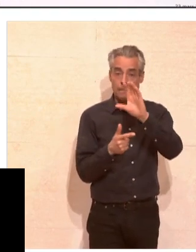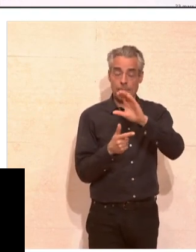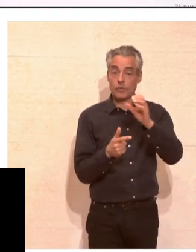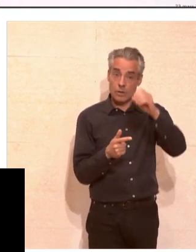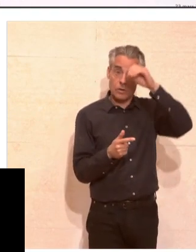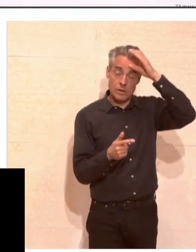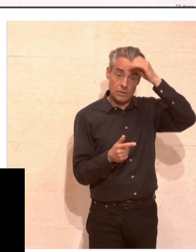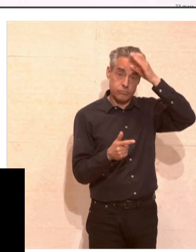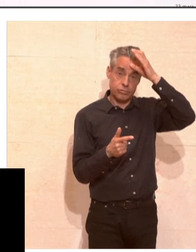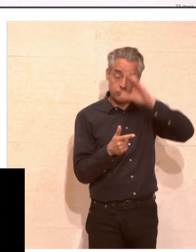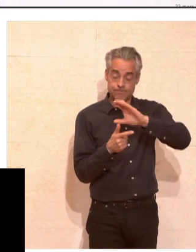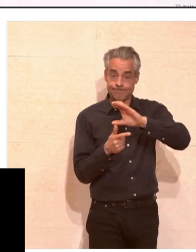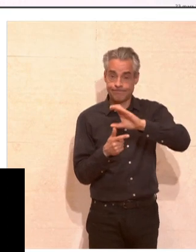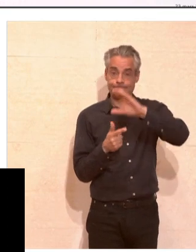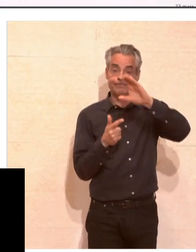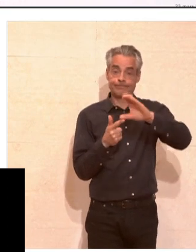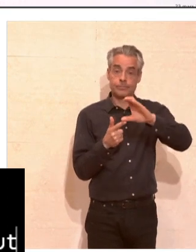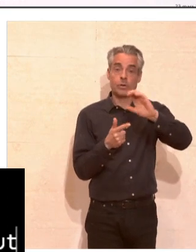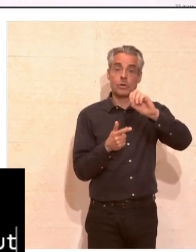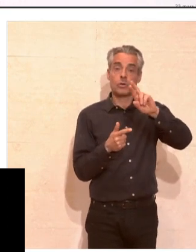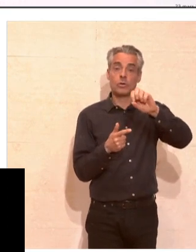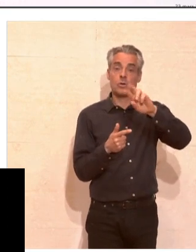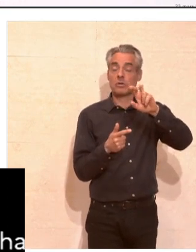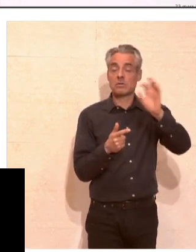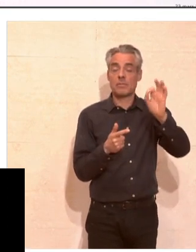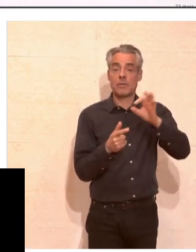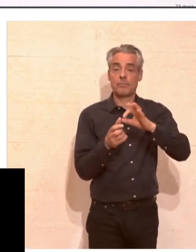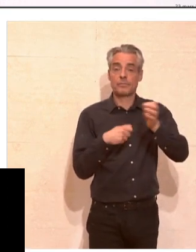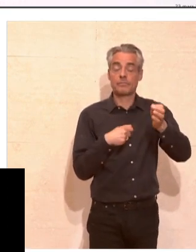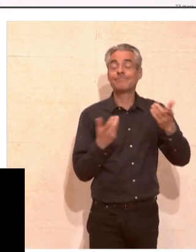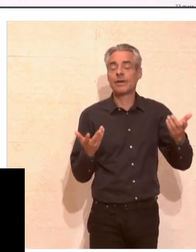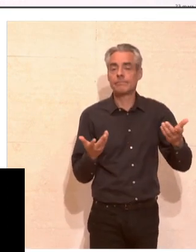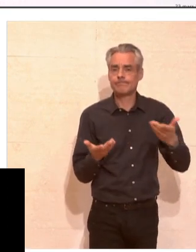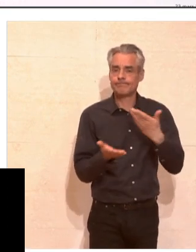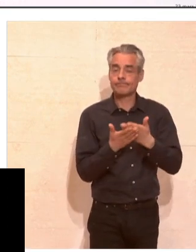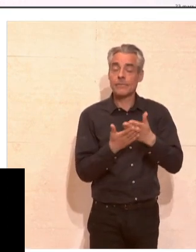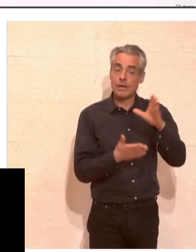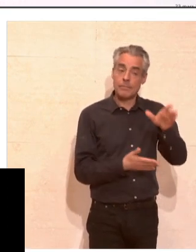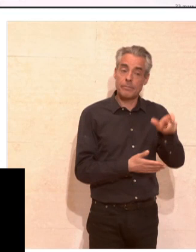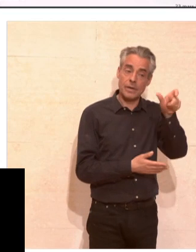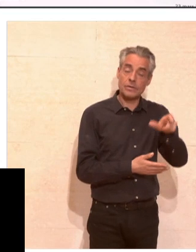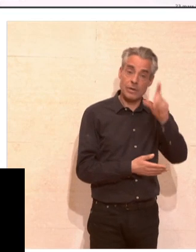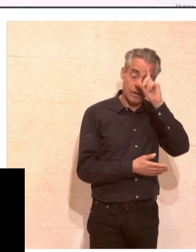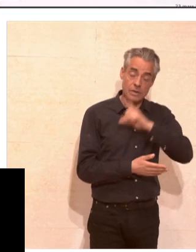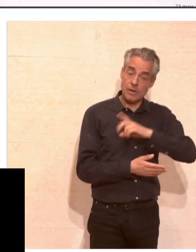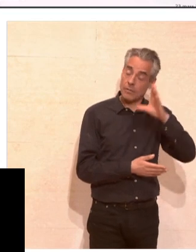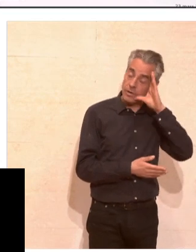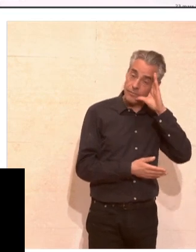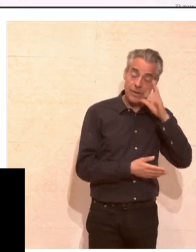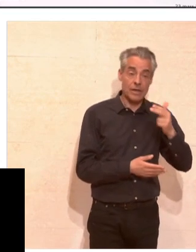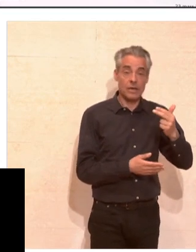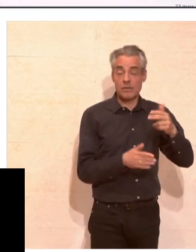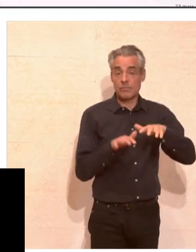donc en haut à droite, puis dans les régions corticales en lien avec l'apprentissage. Donc voilà, si on prive de sommeil après l'apprentissage, on n'a plus ce